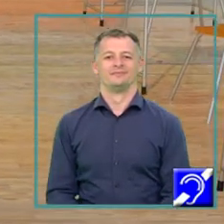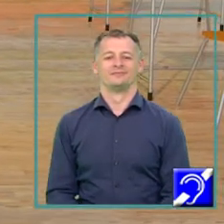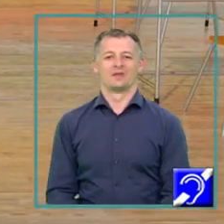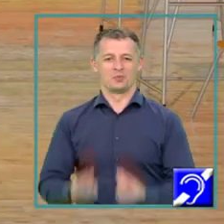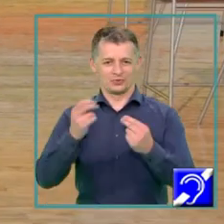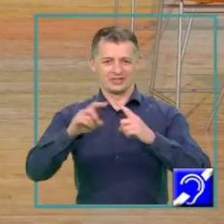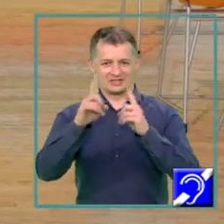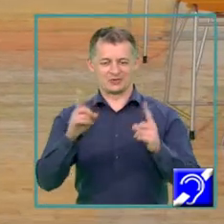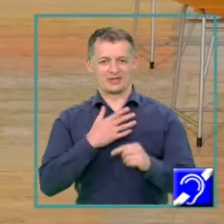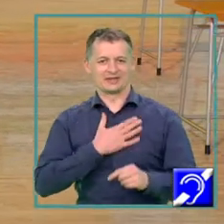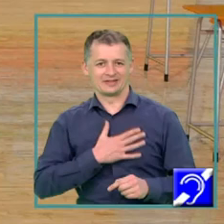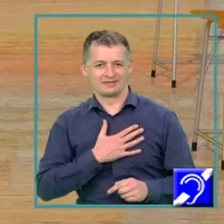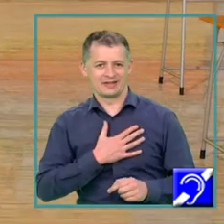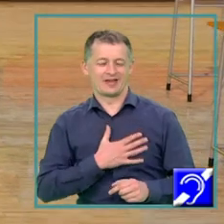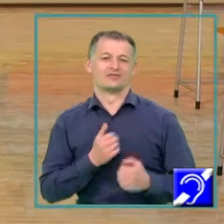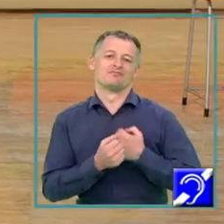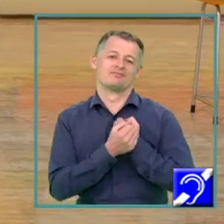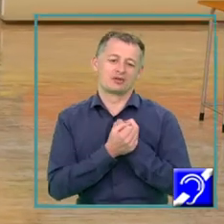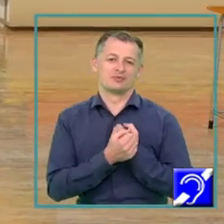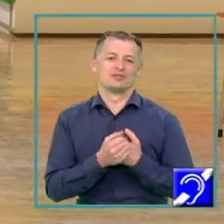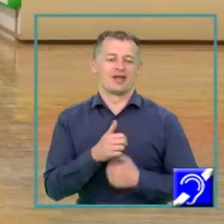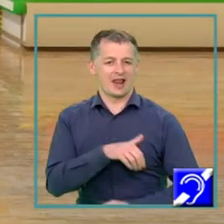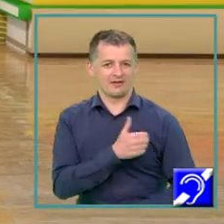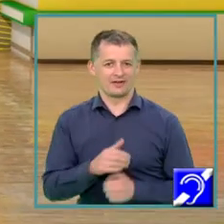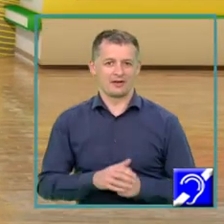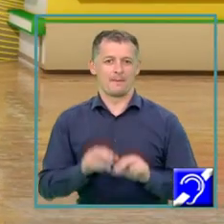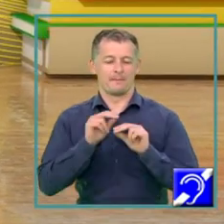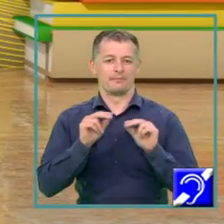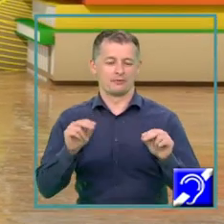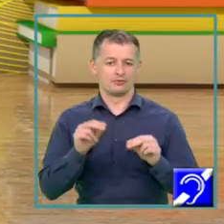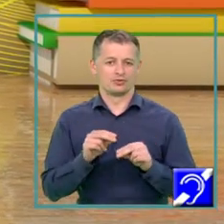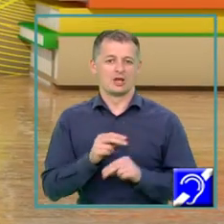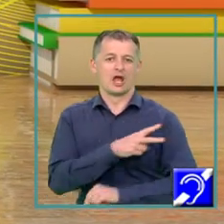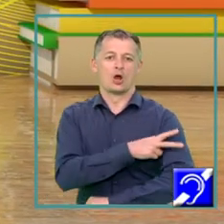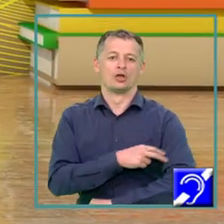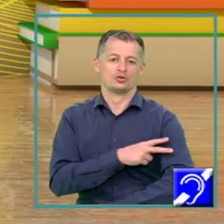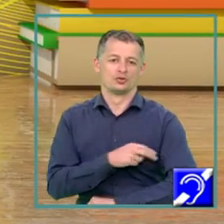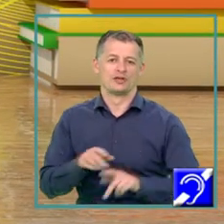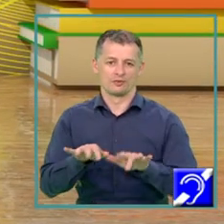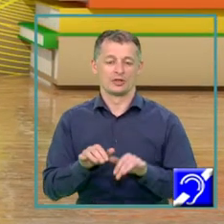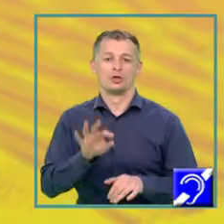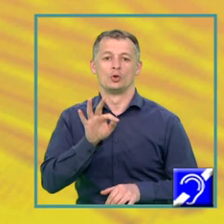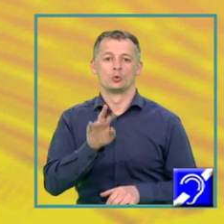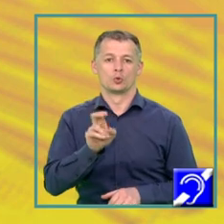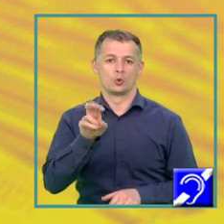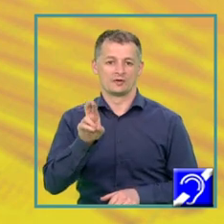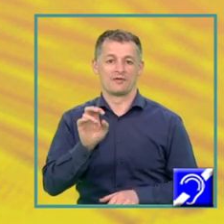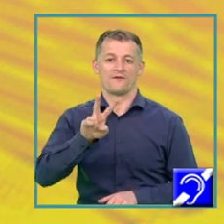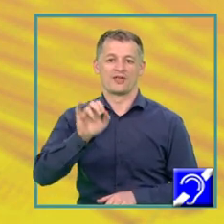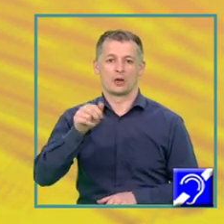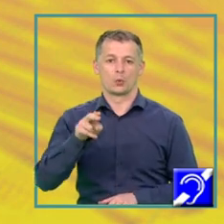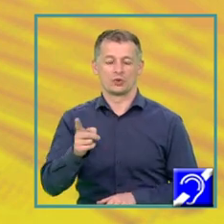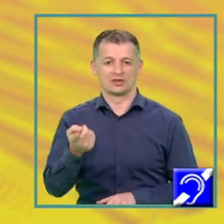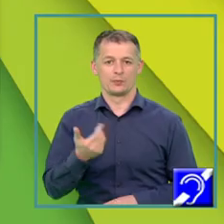Bună ziua trage sunt Victor Men's profesor de informatică la Colegiul Național de Informatică Tudor Vianu din București astăzi vom discuta